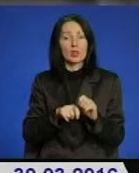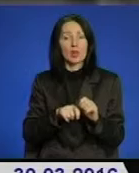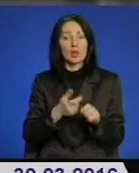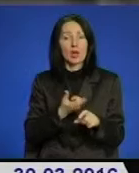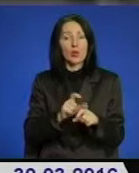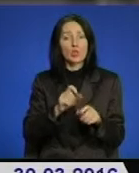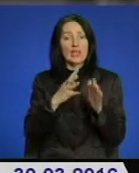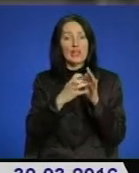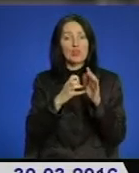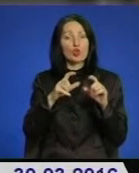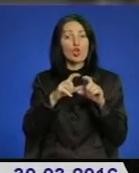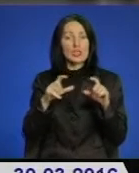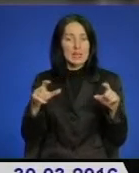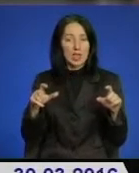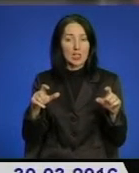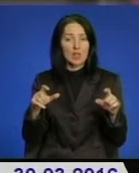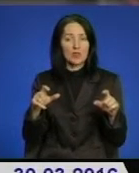понад 900 закладів.